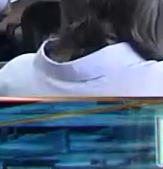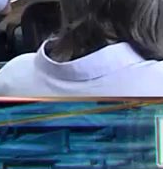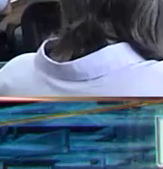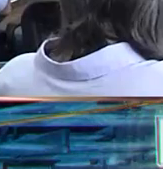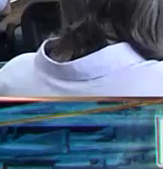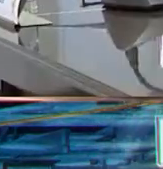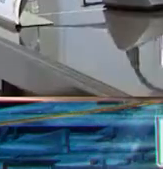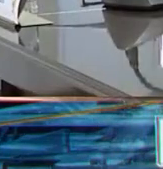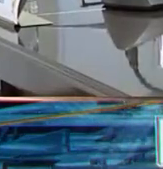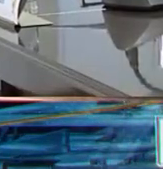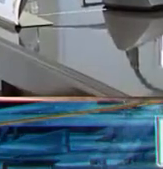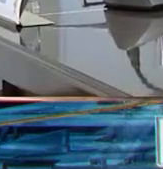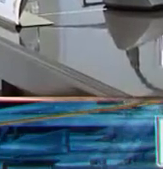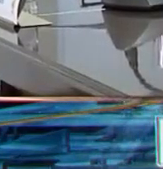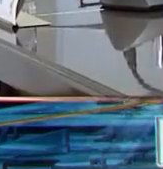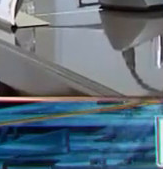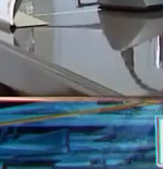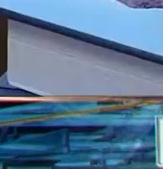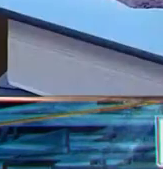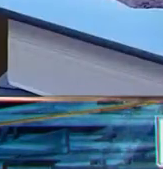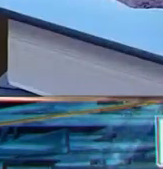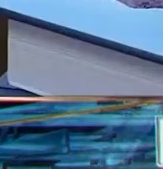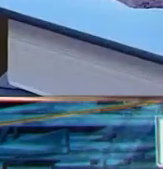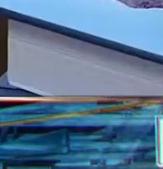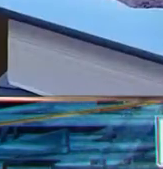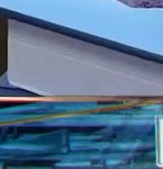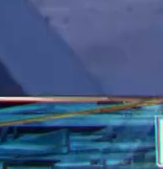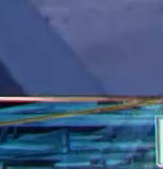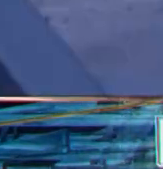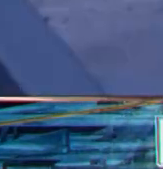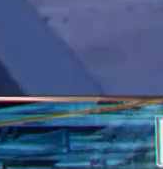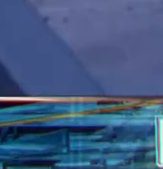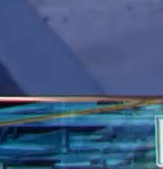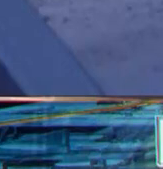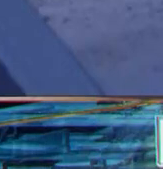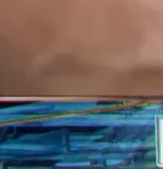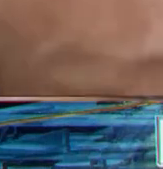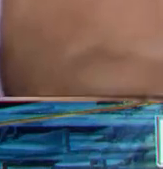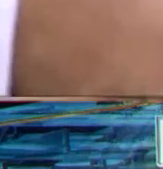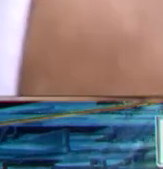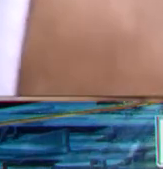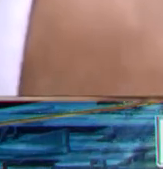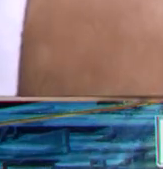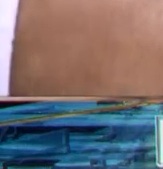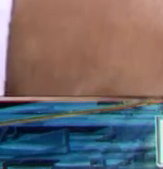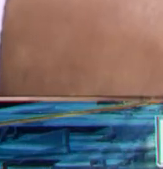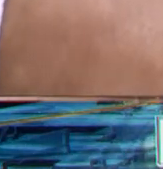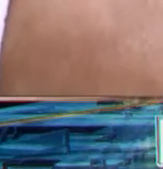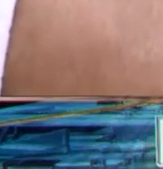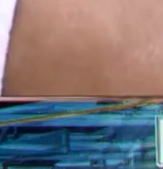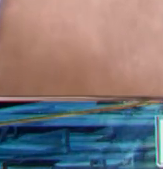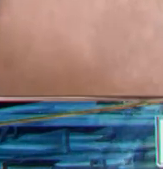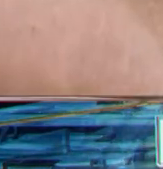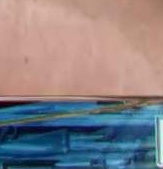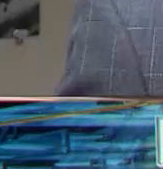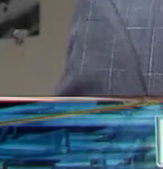Туған жерге тағзым. Талдықорғанда көк желекті көктерегім атты кітап жарық көрді. Халық өте қуанышты.